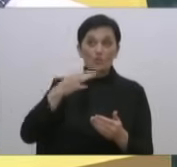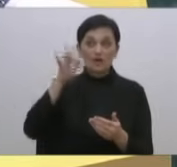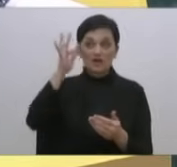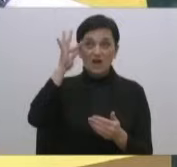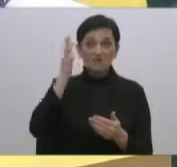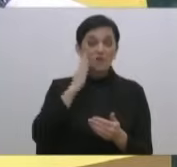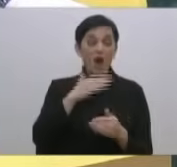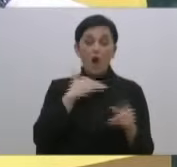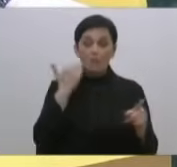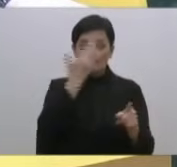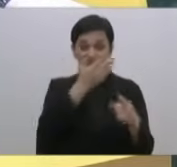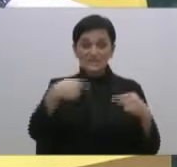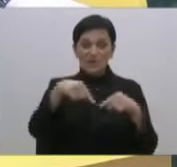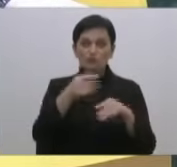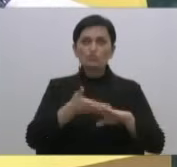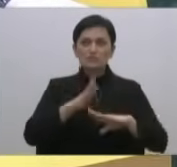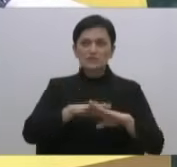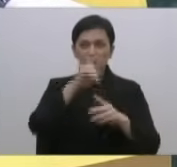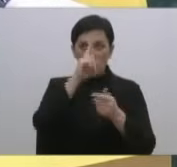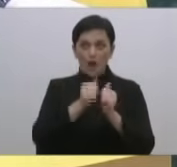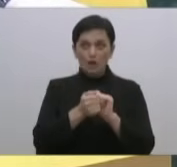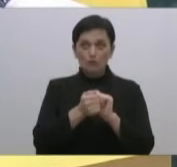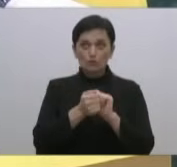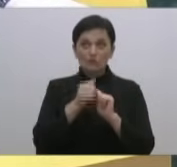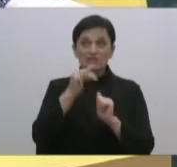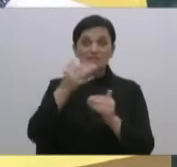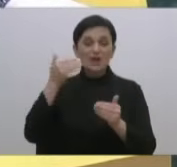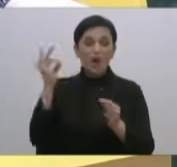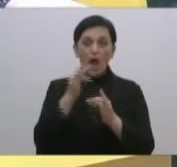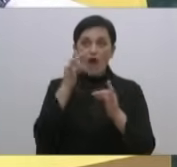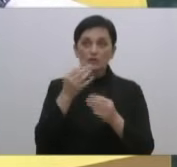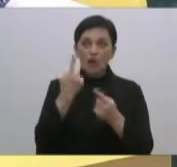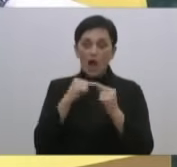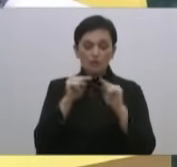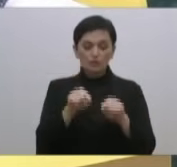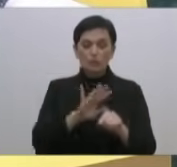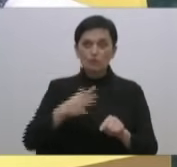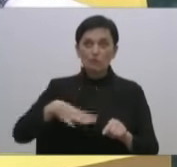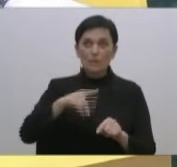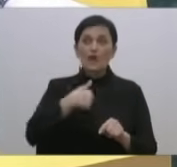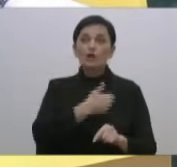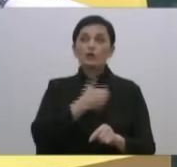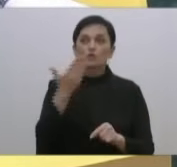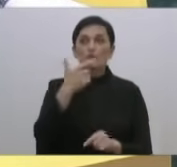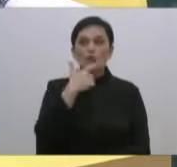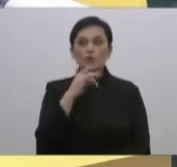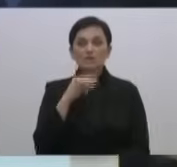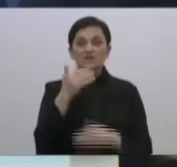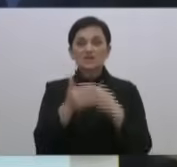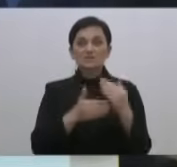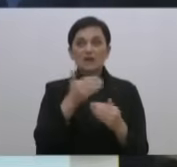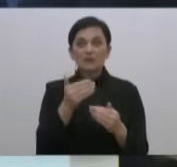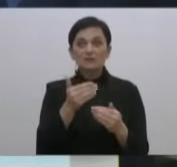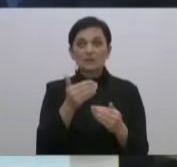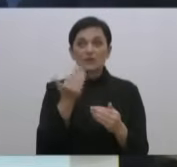გახსენება მათაც არ უნდათ, მაგრამ საზოგადოებას ისევ ძიმე დახსოვს, რომ ეს წარსული არასოდეს არ მობრუნდეს ქვეყანაში. მე გისურვებ ბატონო ირაკლი